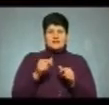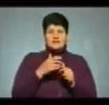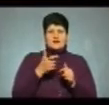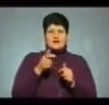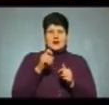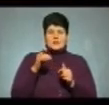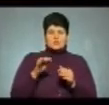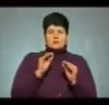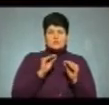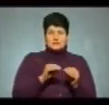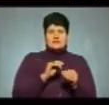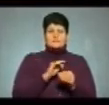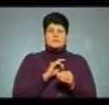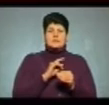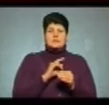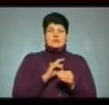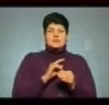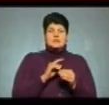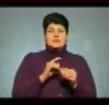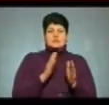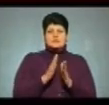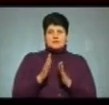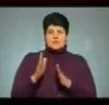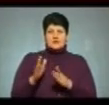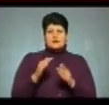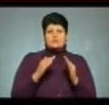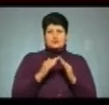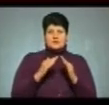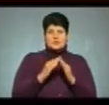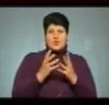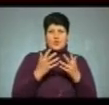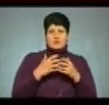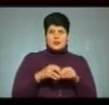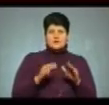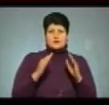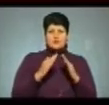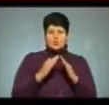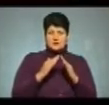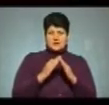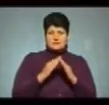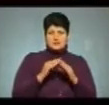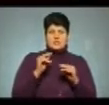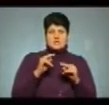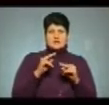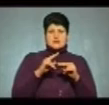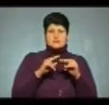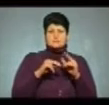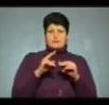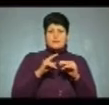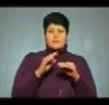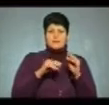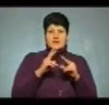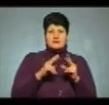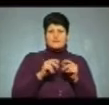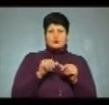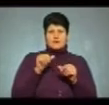та слабкострумених систем, функціонування будівель і споруд, обладнання будівель і споруд приладами для ведення